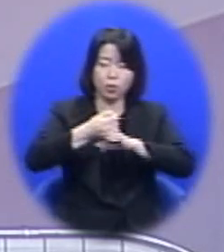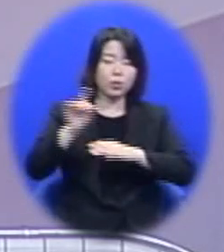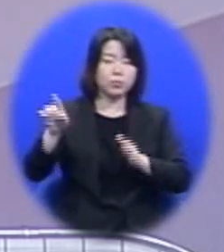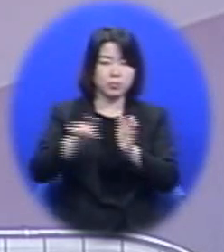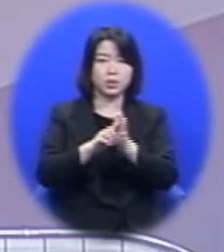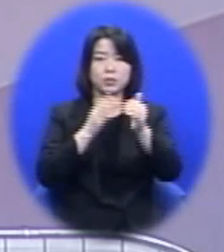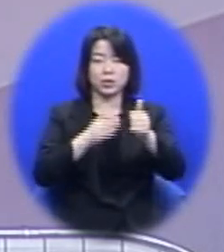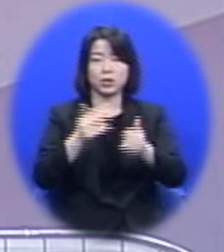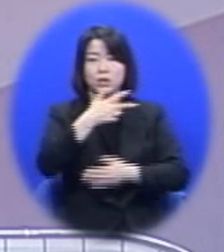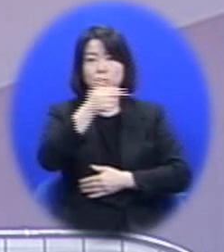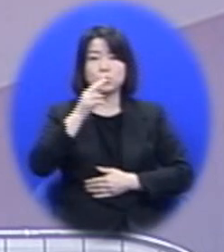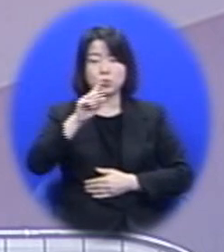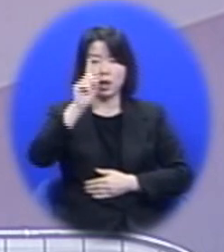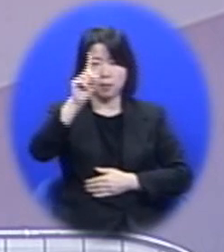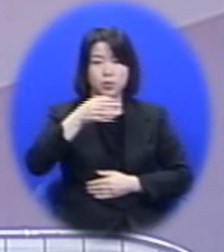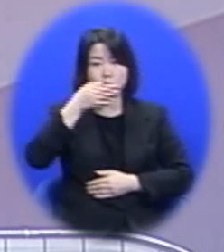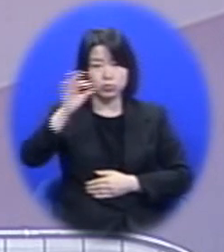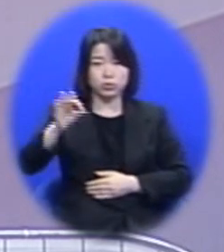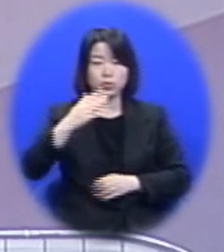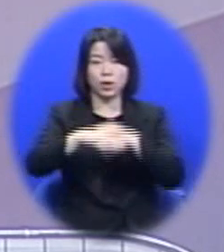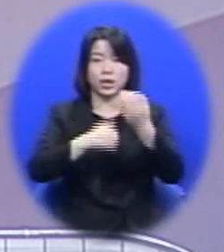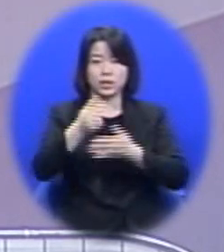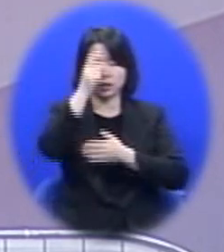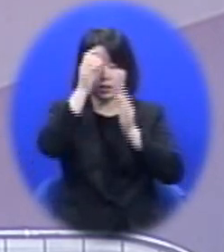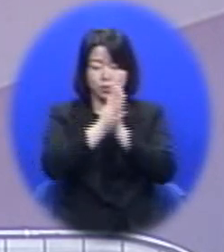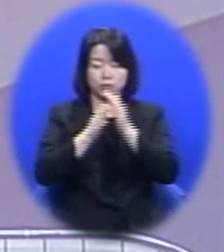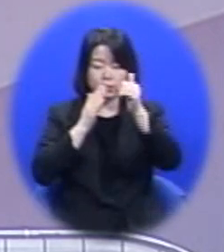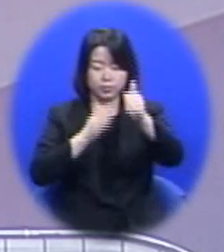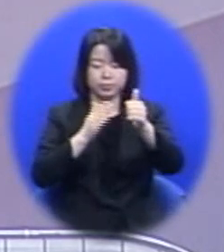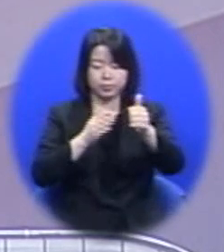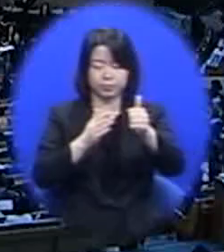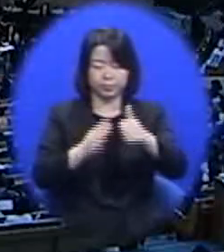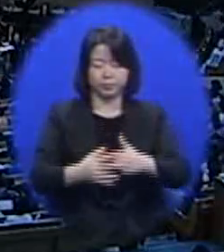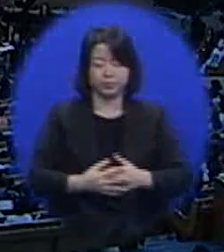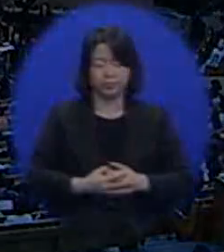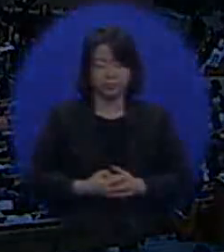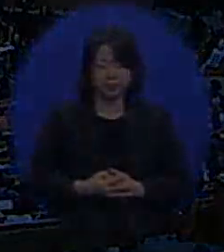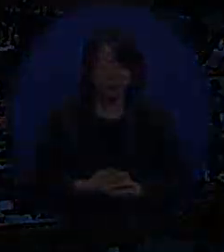우리 주여 한번 부르짖고 하나님께 기도하겠습니다. 주여!